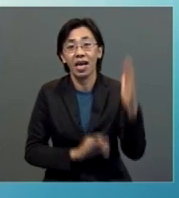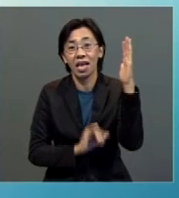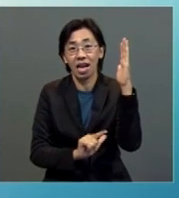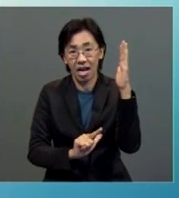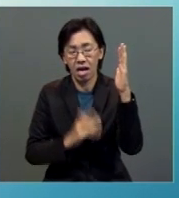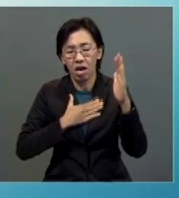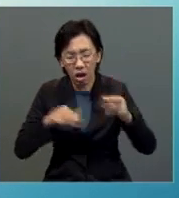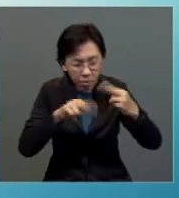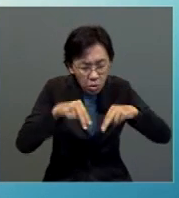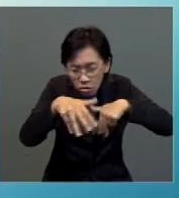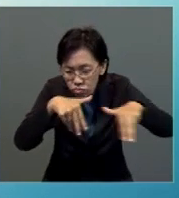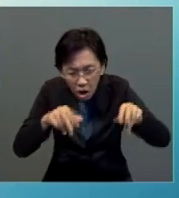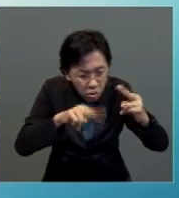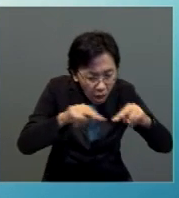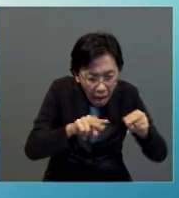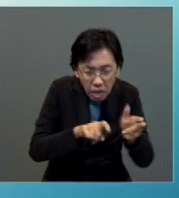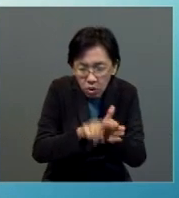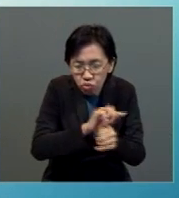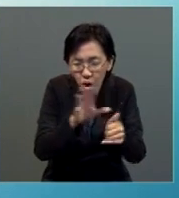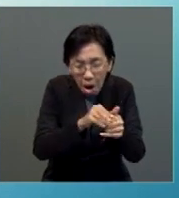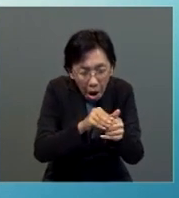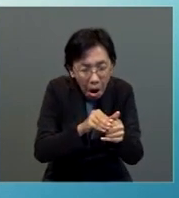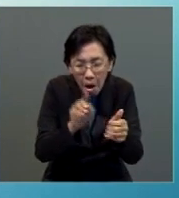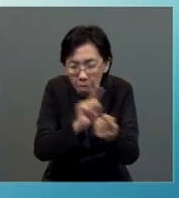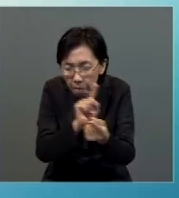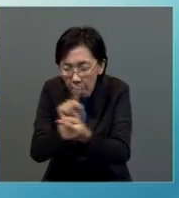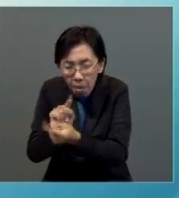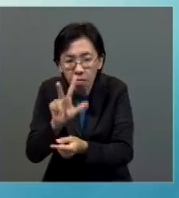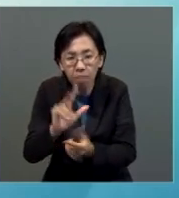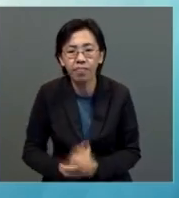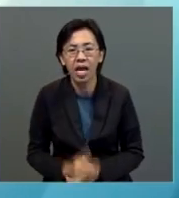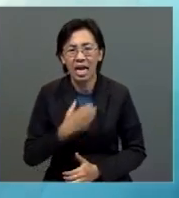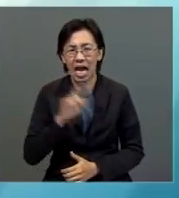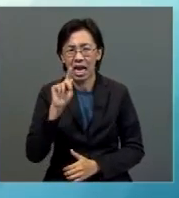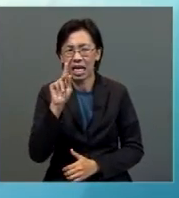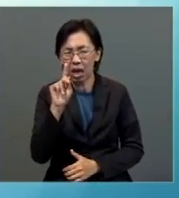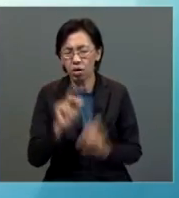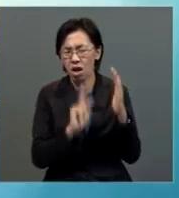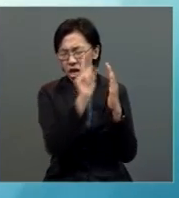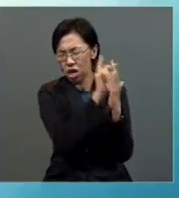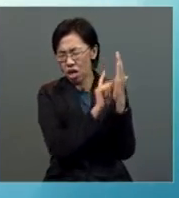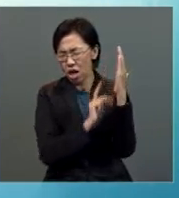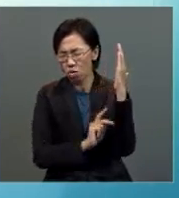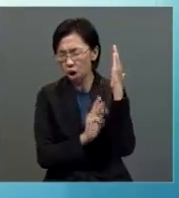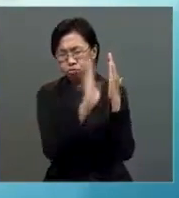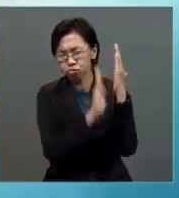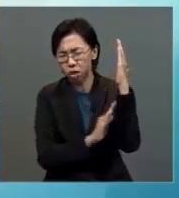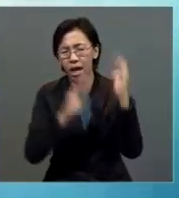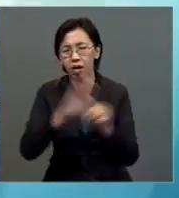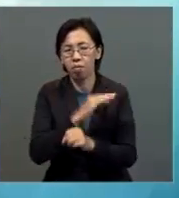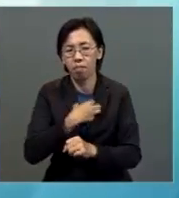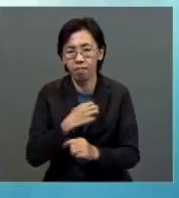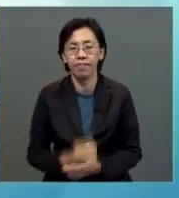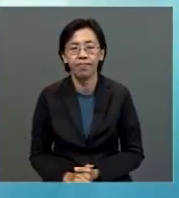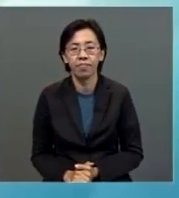case finding 3คนนะครับแล้วก็อยากให้สีเขียวๆนี่เยอะขึ้นไปเรื่อยๆนะครับมาดูครับว่าในจังหวัด